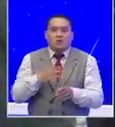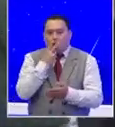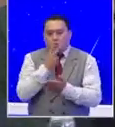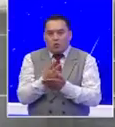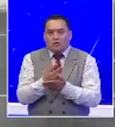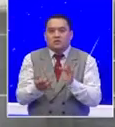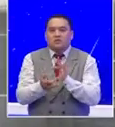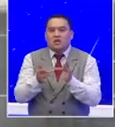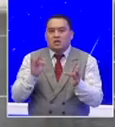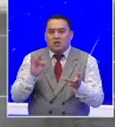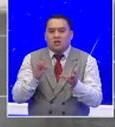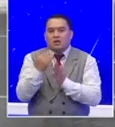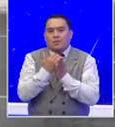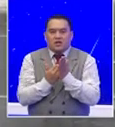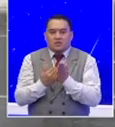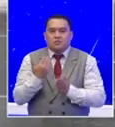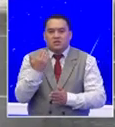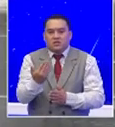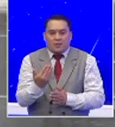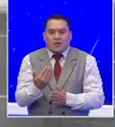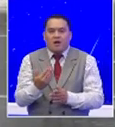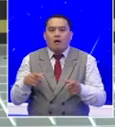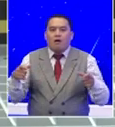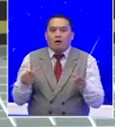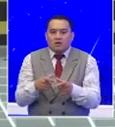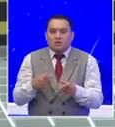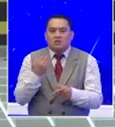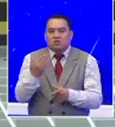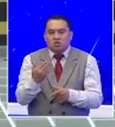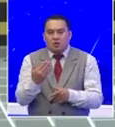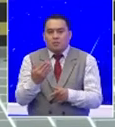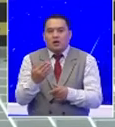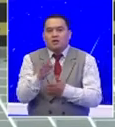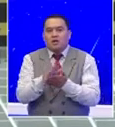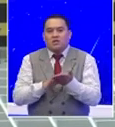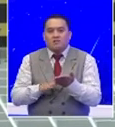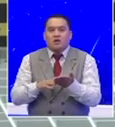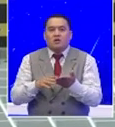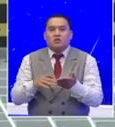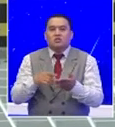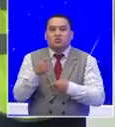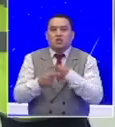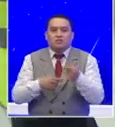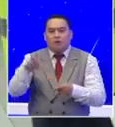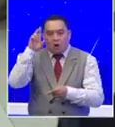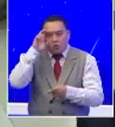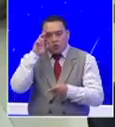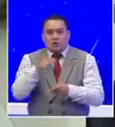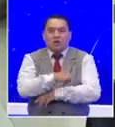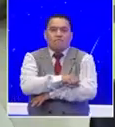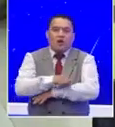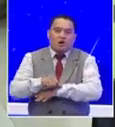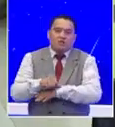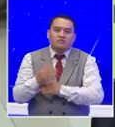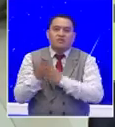с опубликованным на сайтах авиакомпании расписаний. По мере снятия ограничений на перемещение граждан через государственные границы